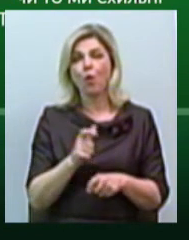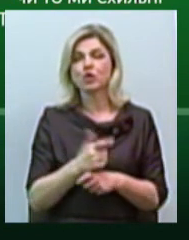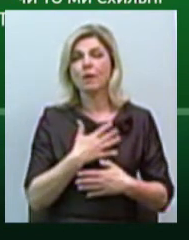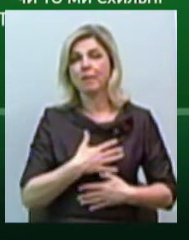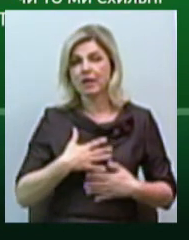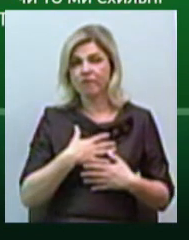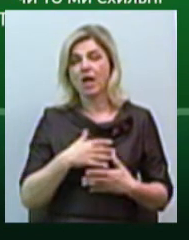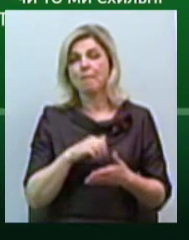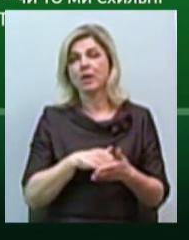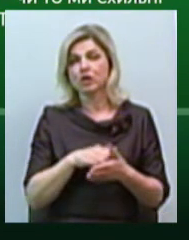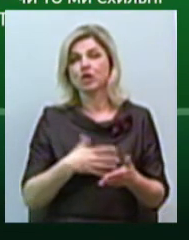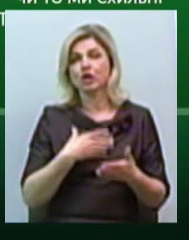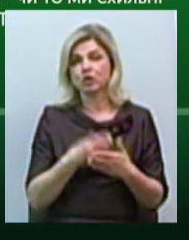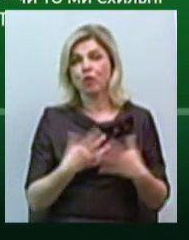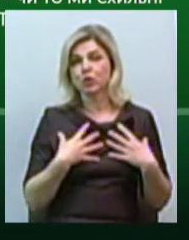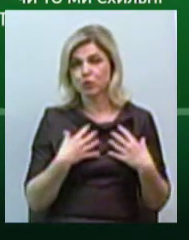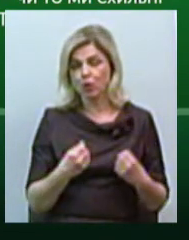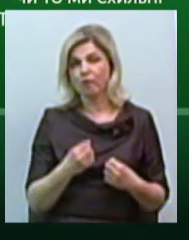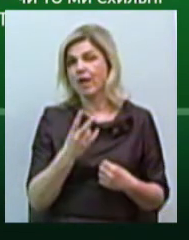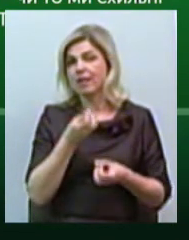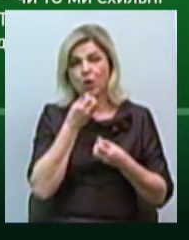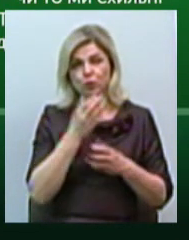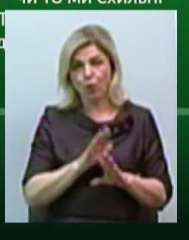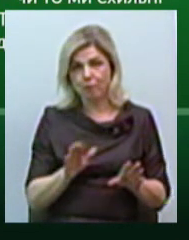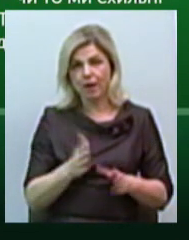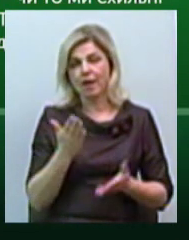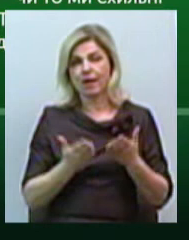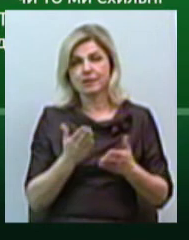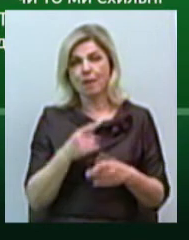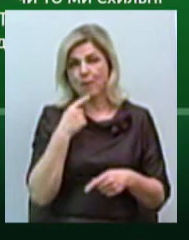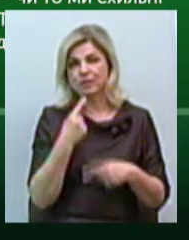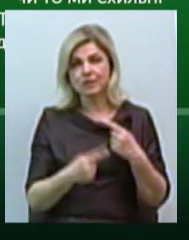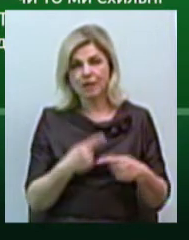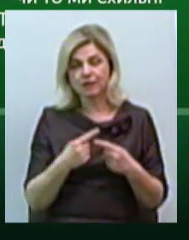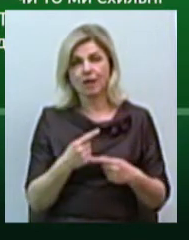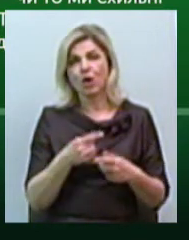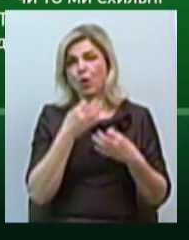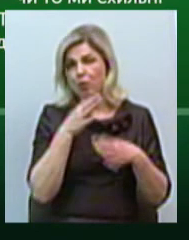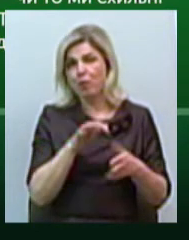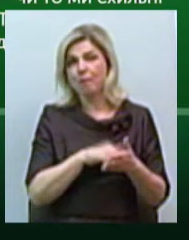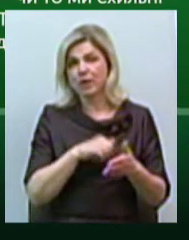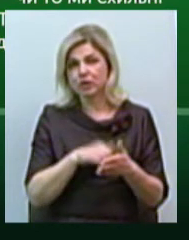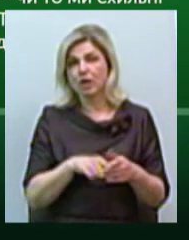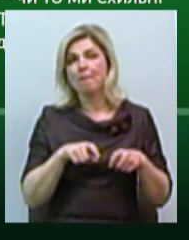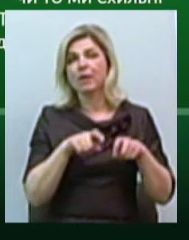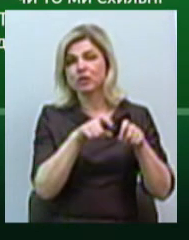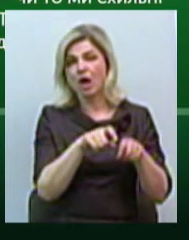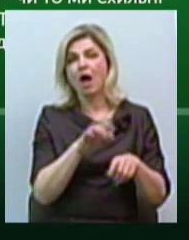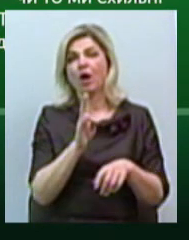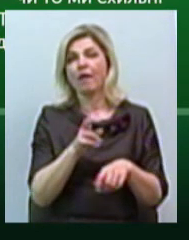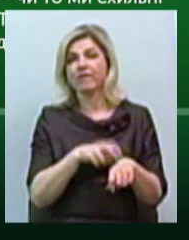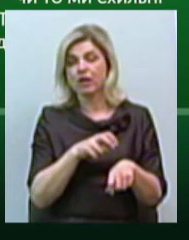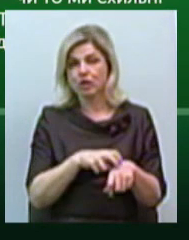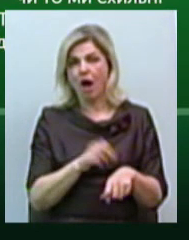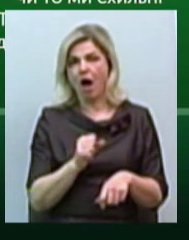приводу свого здоров'я – це недобре, якщо постійно з будь-якого приводу бігти до лікарів і так далі. Але якщо